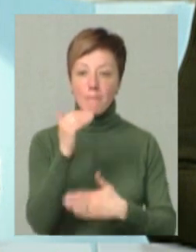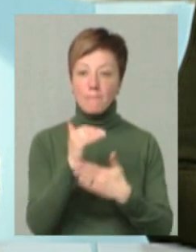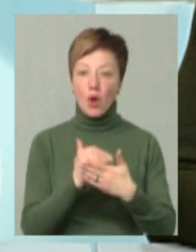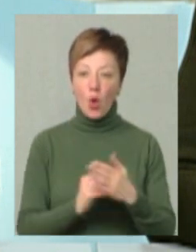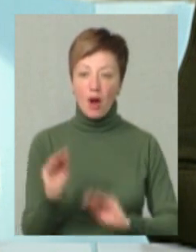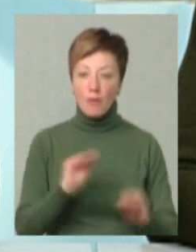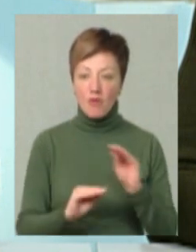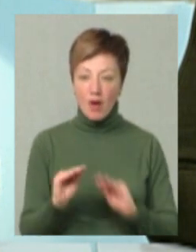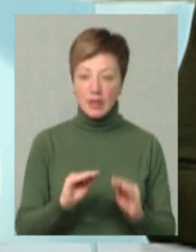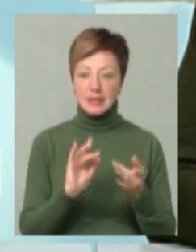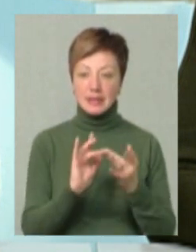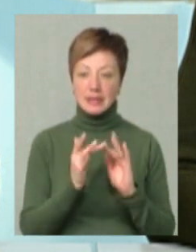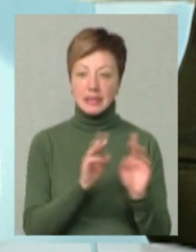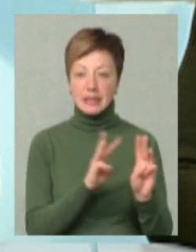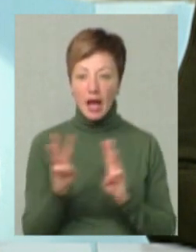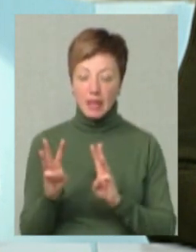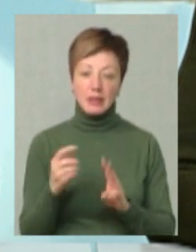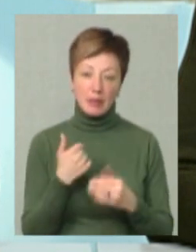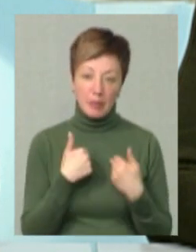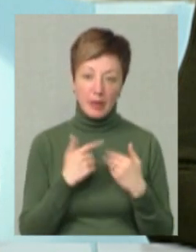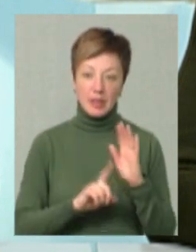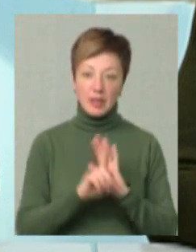і конструювання сайтів. І ми практично